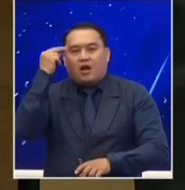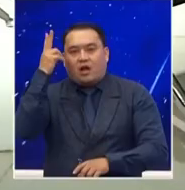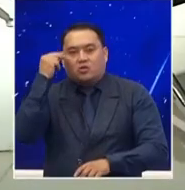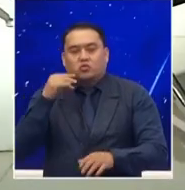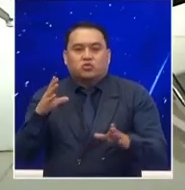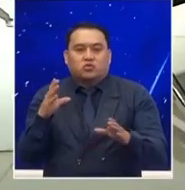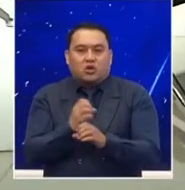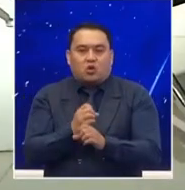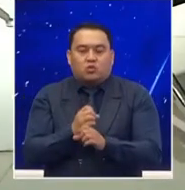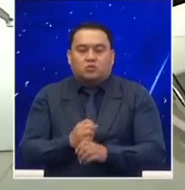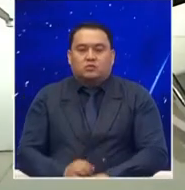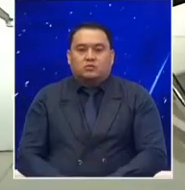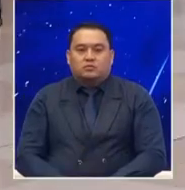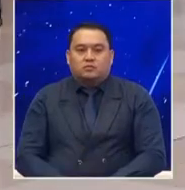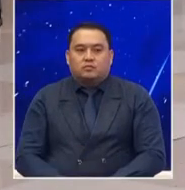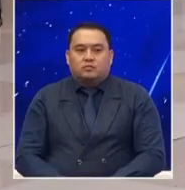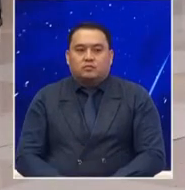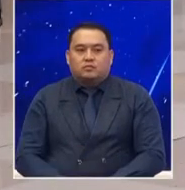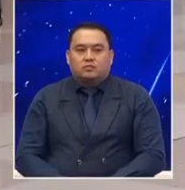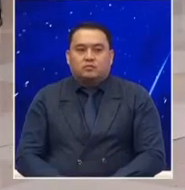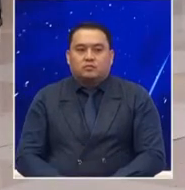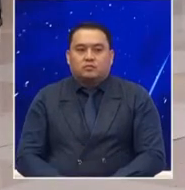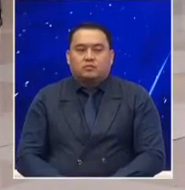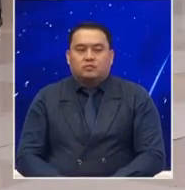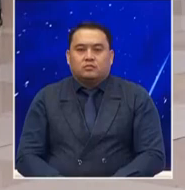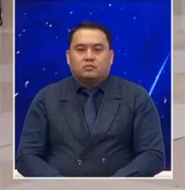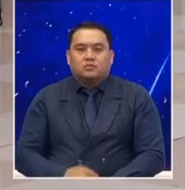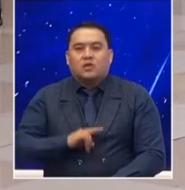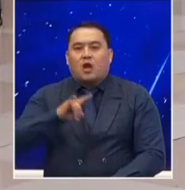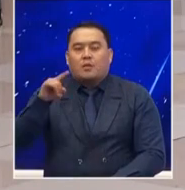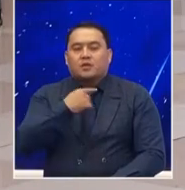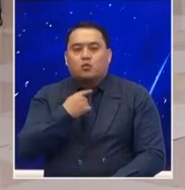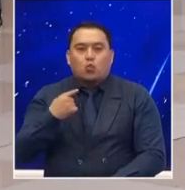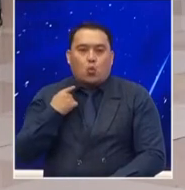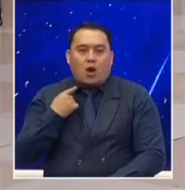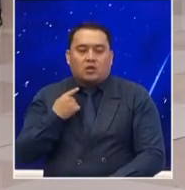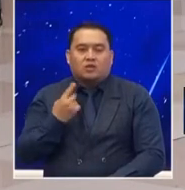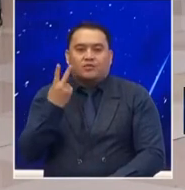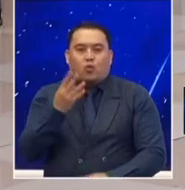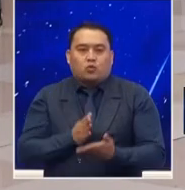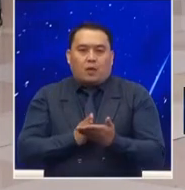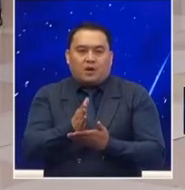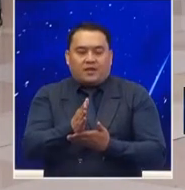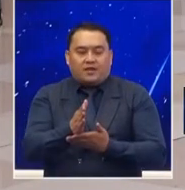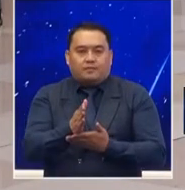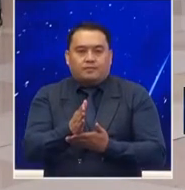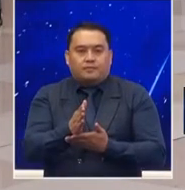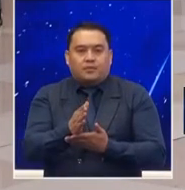рейсов уменьшилось во всех направлениях. С аэропорта города Талдыкурган выполняются рейсы в двух направлениях.